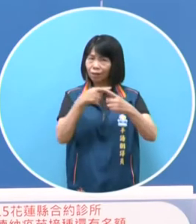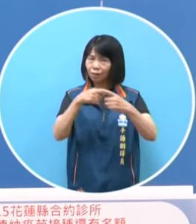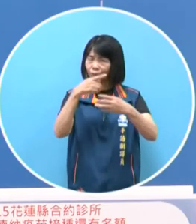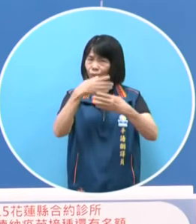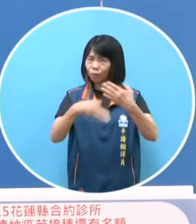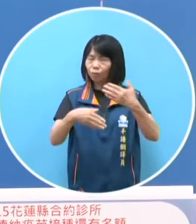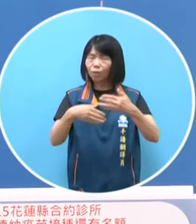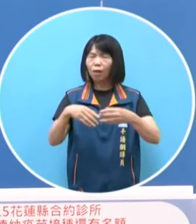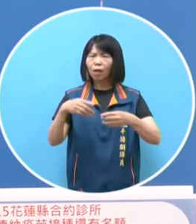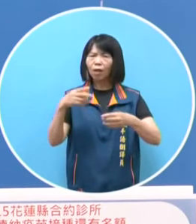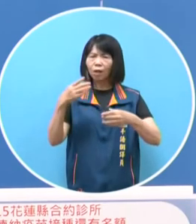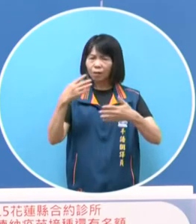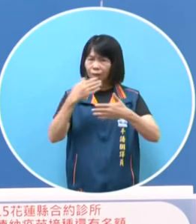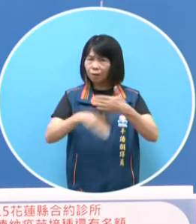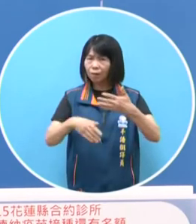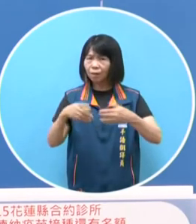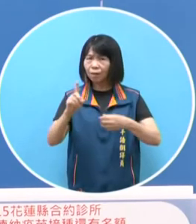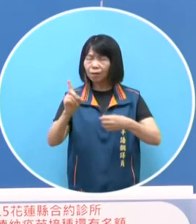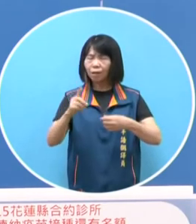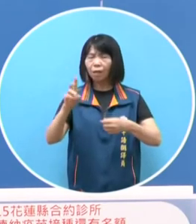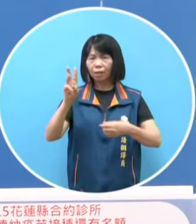剩余量大概是